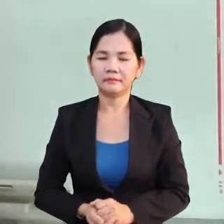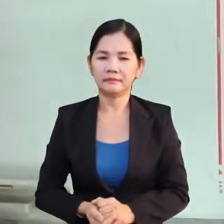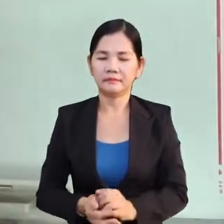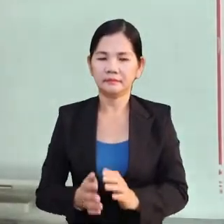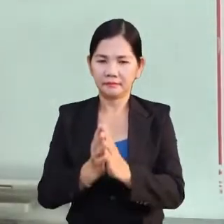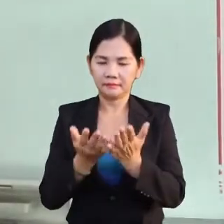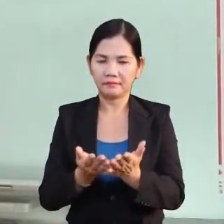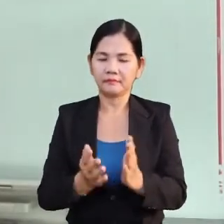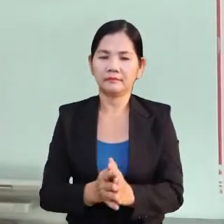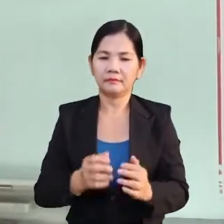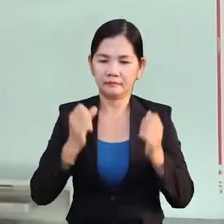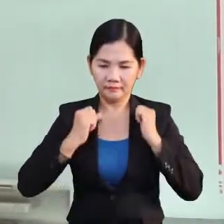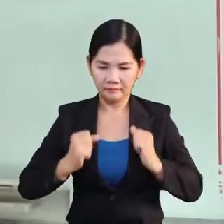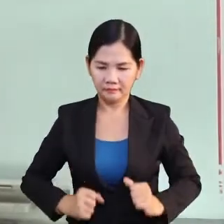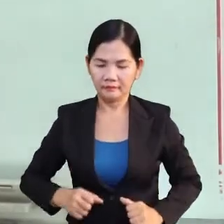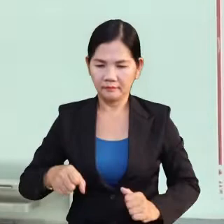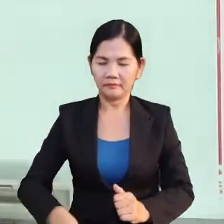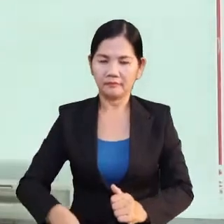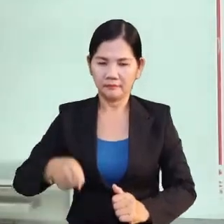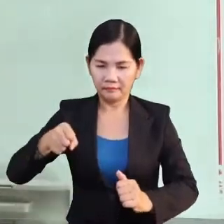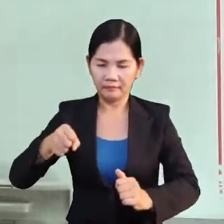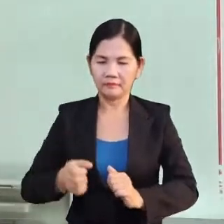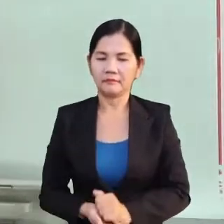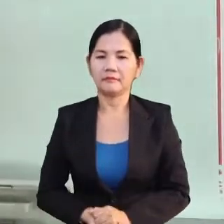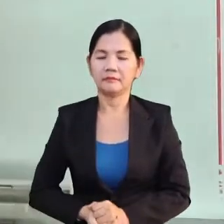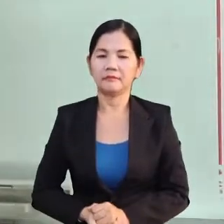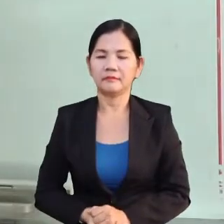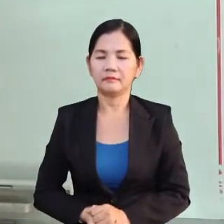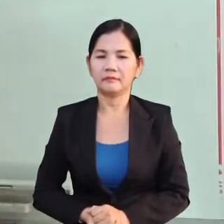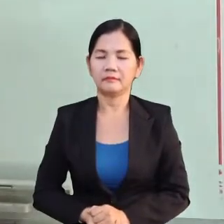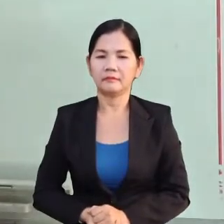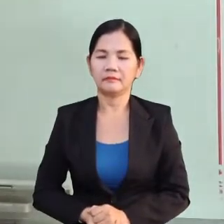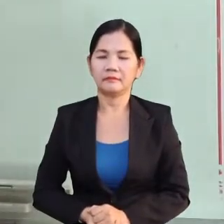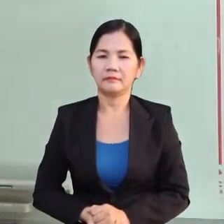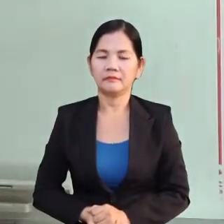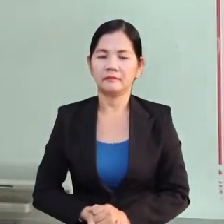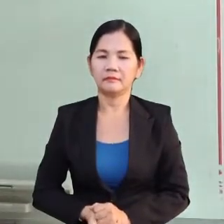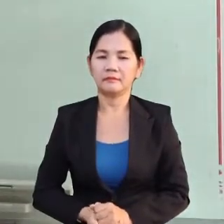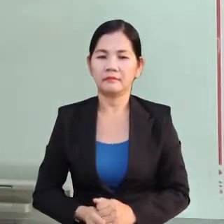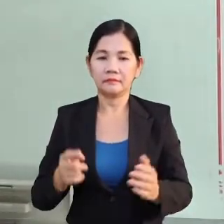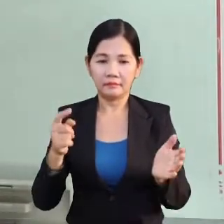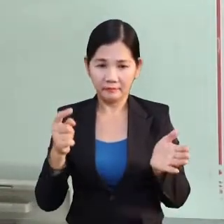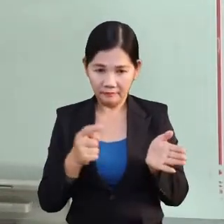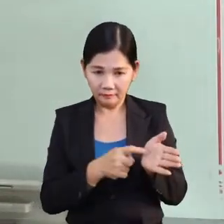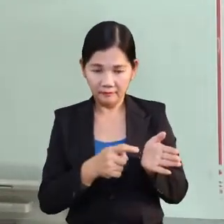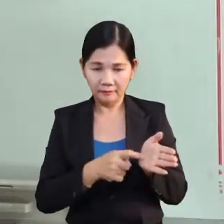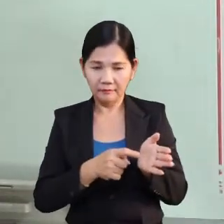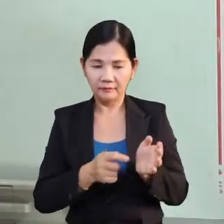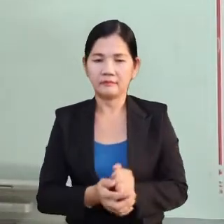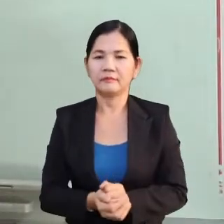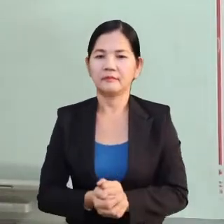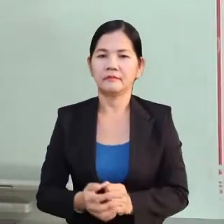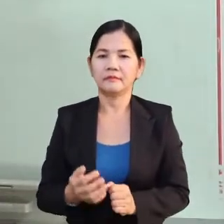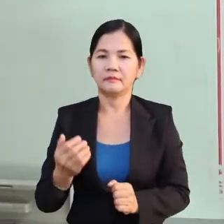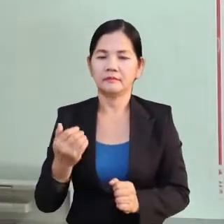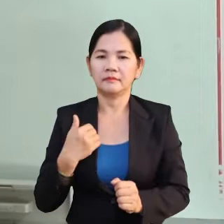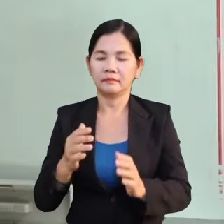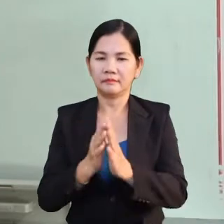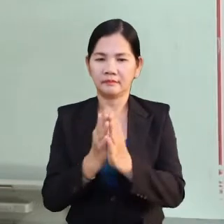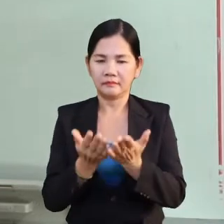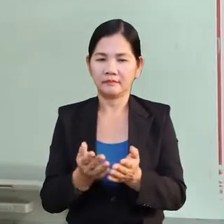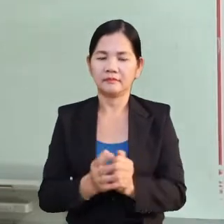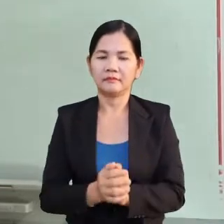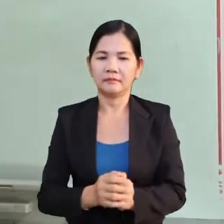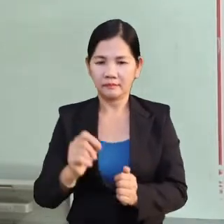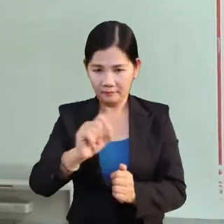ដាក់នៅក្នុងកាតាបណាតែនតែនតែននេះគឺជាអ្វីដែរកូនចានេះគឺជាសុភ័យសរ